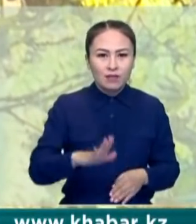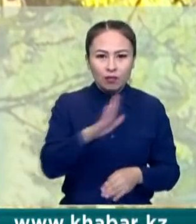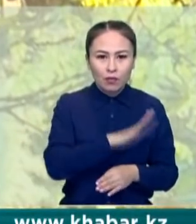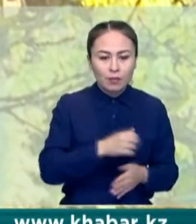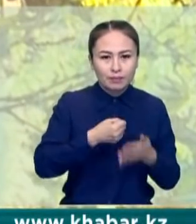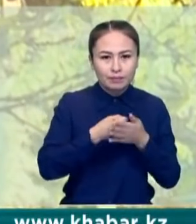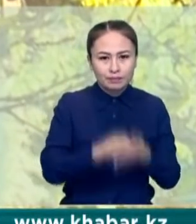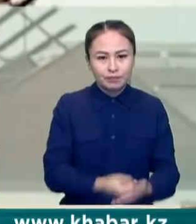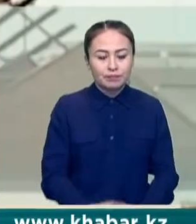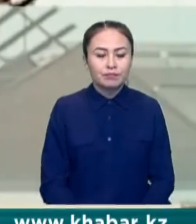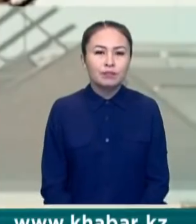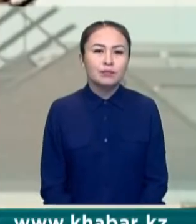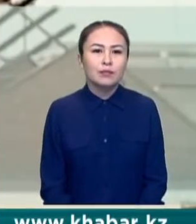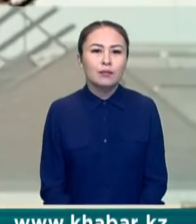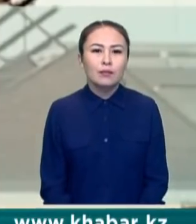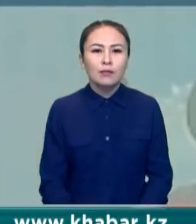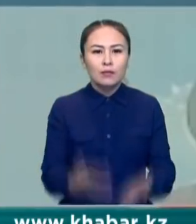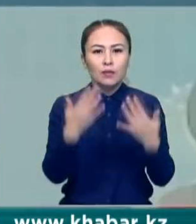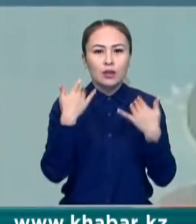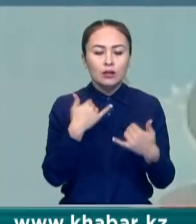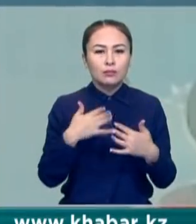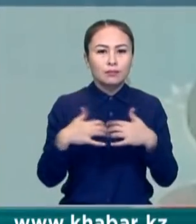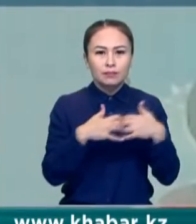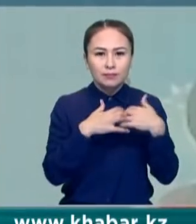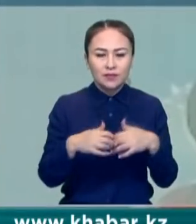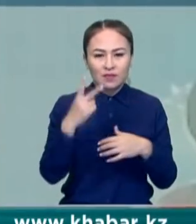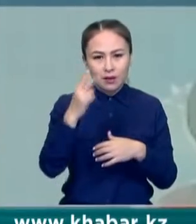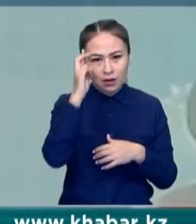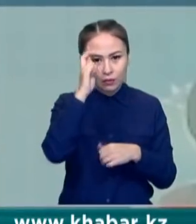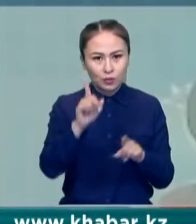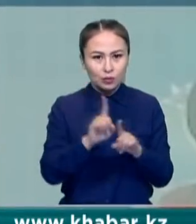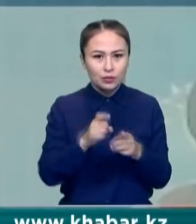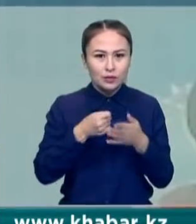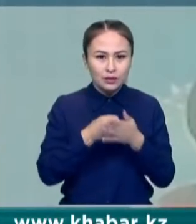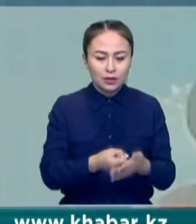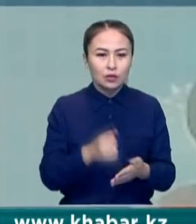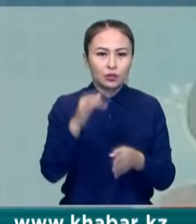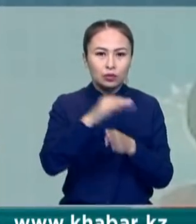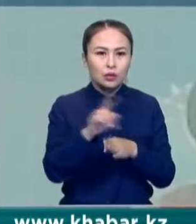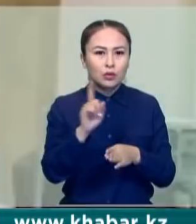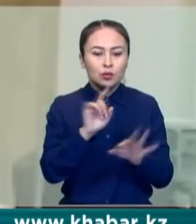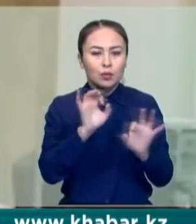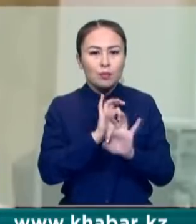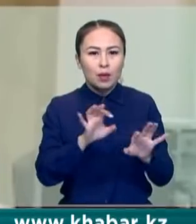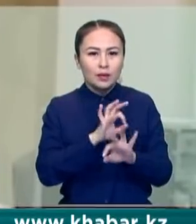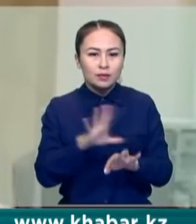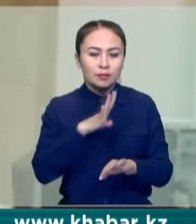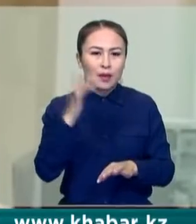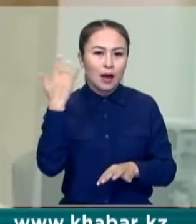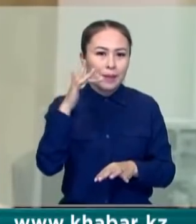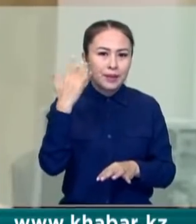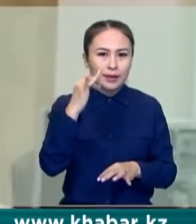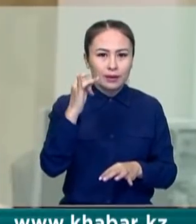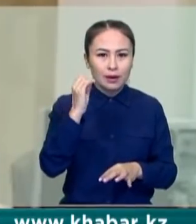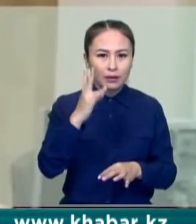қысым көрсетіп жатыр. Қазір тараптардың тартысы екі елді де тығырыққа тіреп отыр. Сарапшы мамандар Құрама Штаттардың Иран